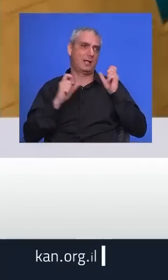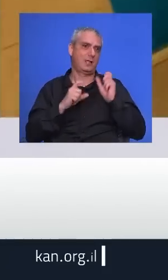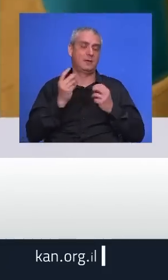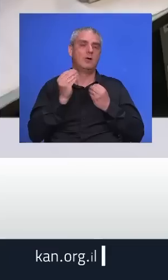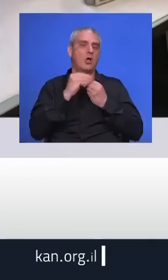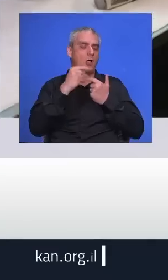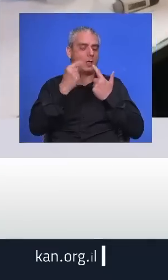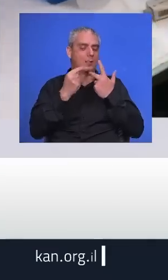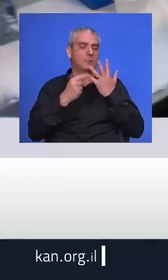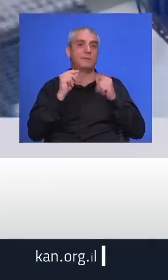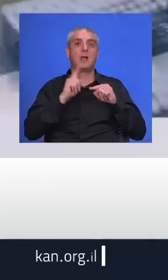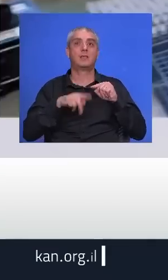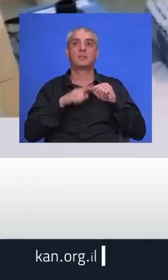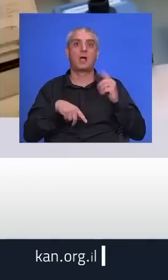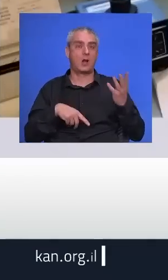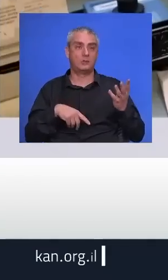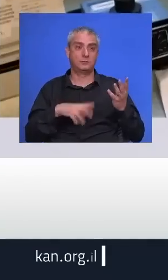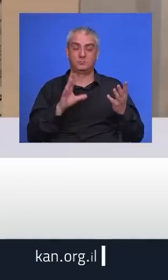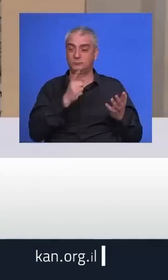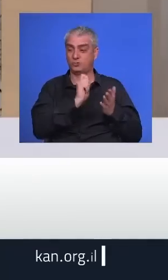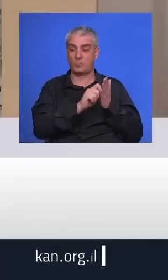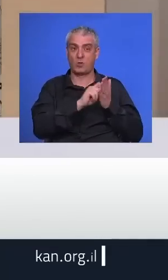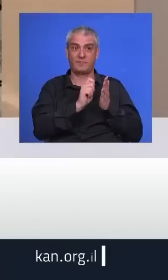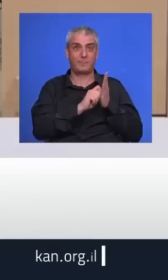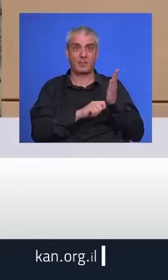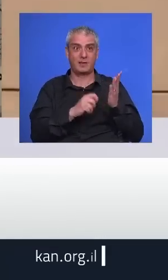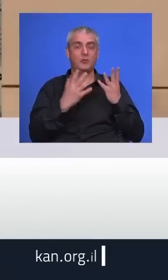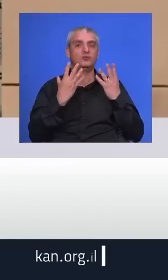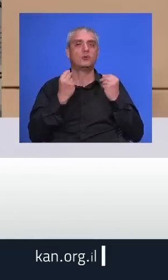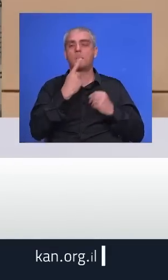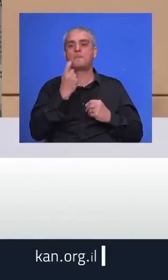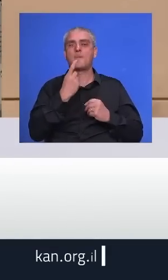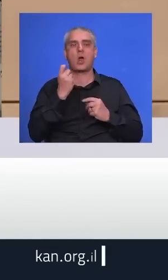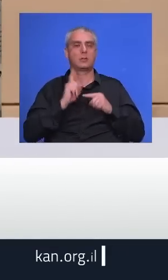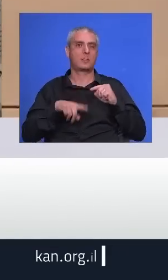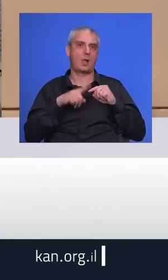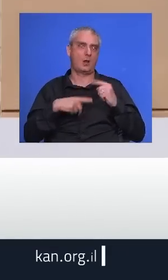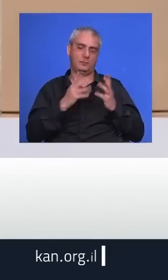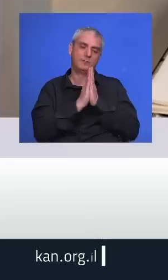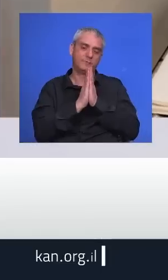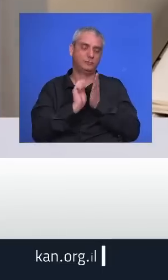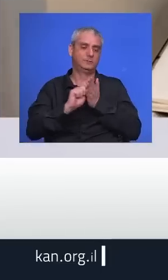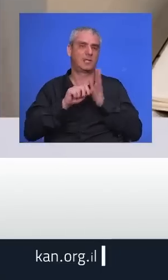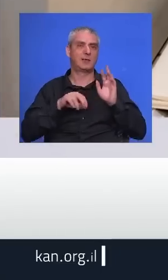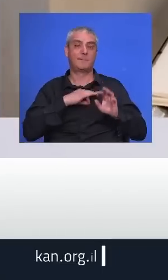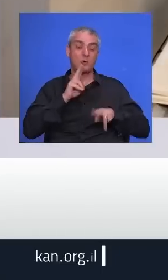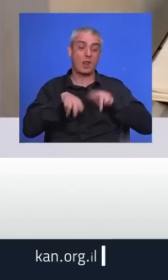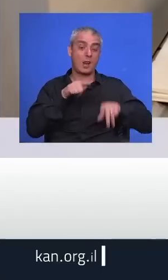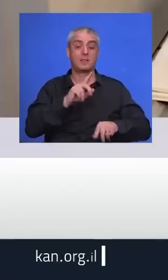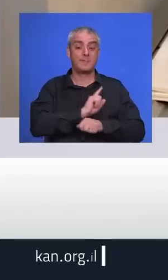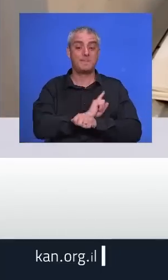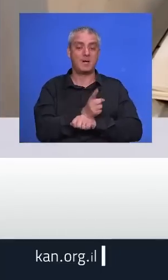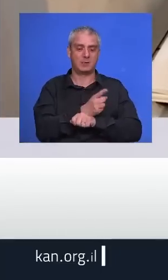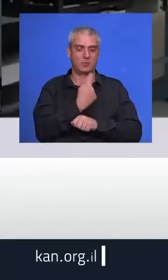ועוד תקלות כאלה, לפי מה שהם כותבים במכתב הזה, יש מאות תקלות, והם מבקשים במשרד הבריאות לטפל בזה באופן מיידי. הם